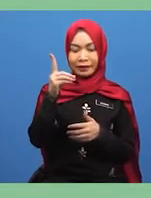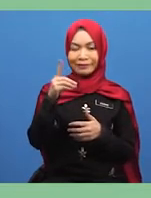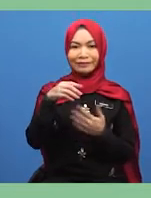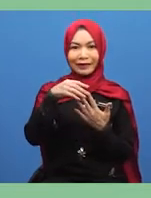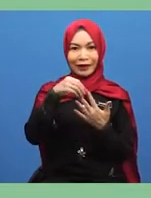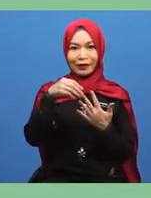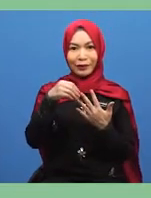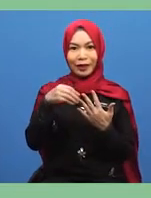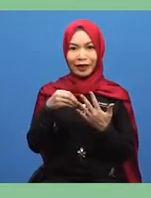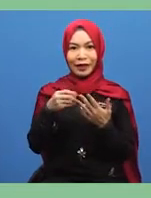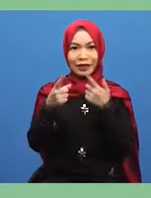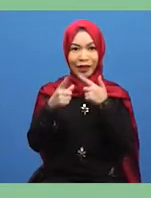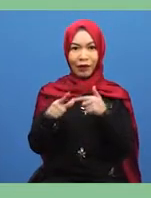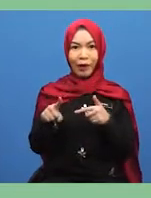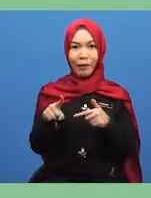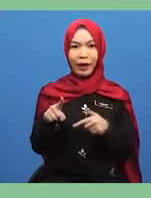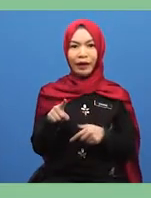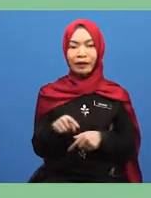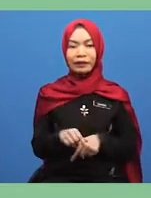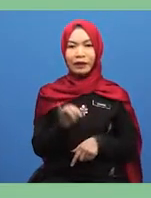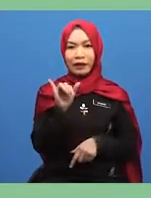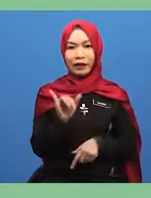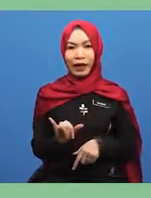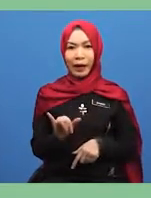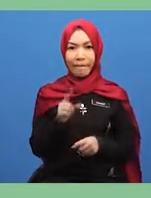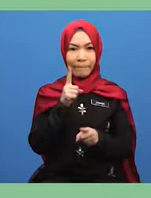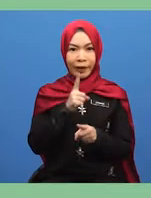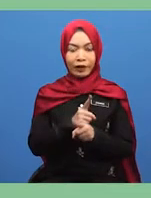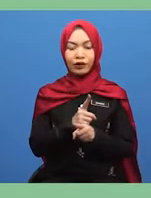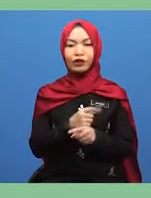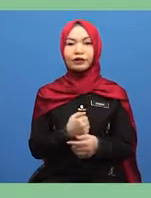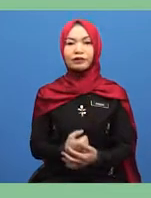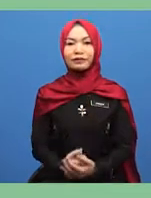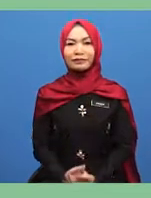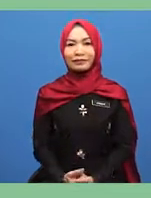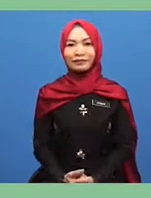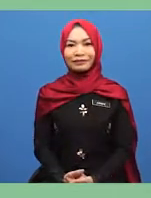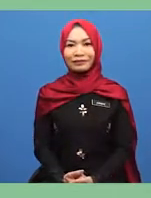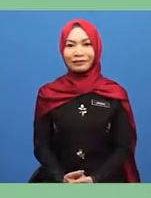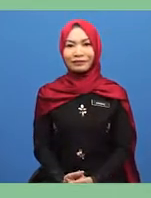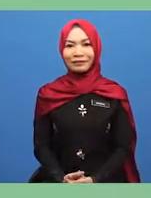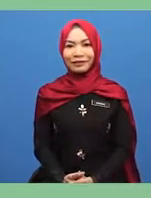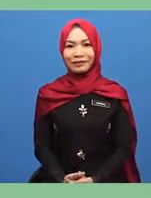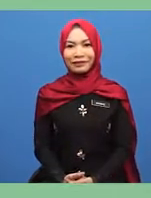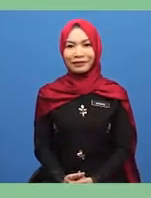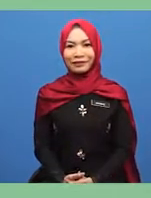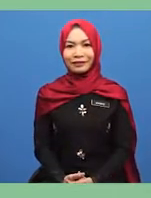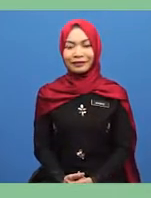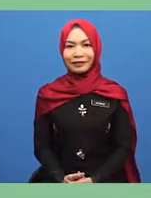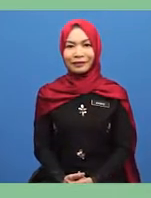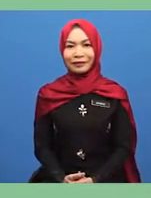D. RM terlebih nilai dan harga ekspor Malaysia menjadi lebih mahal.